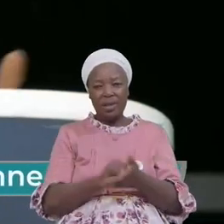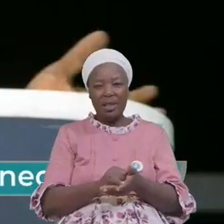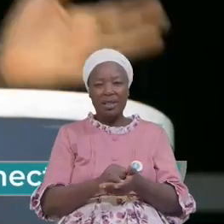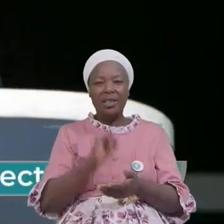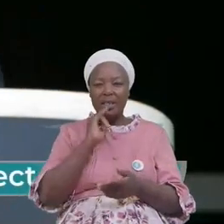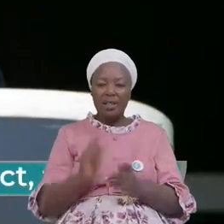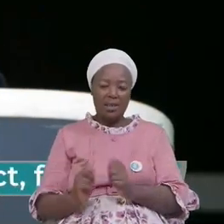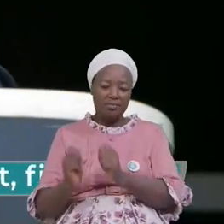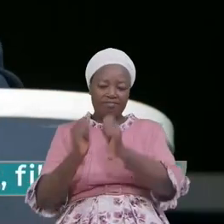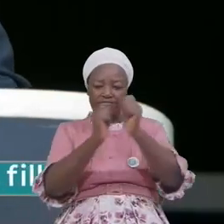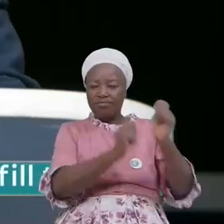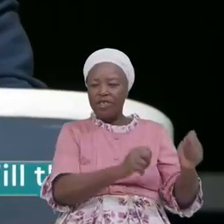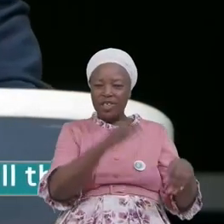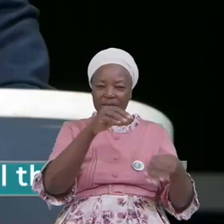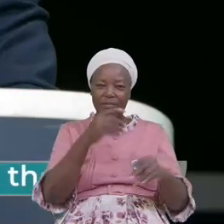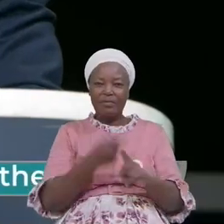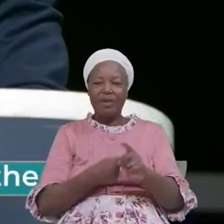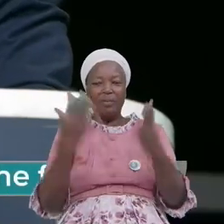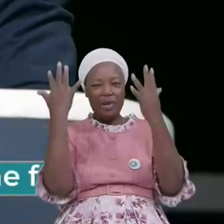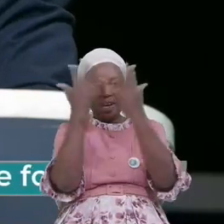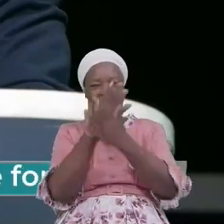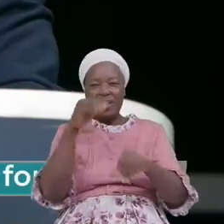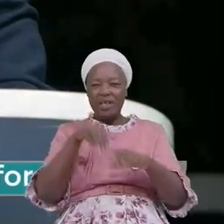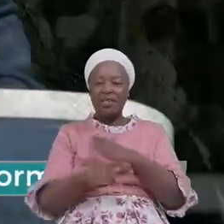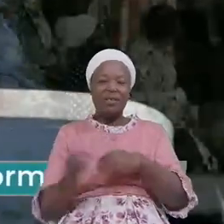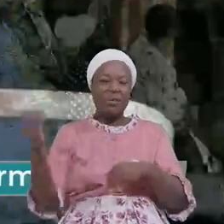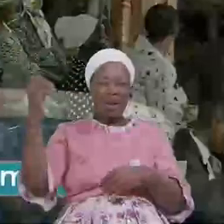Et ça vous transfère des ténèbres à la lumière.